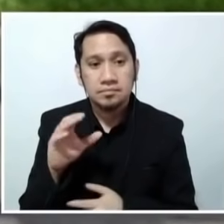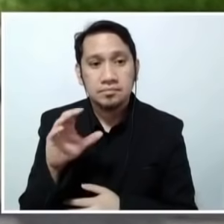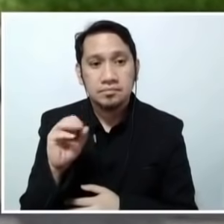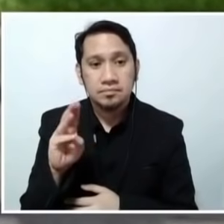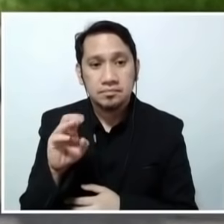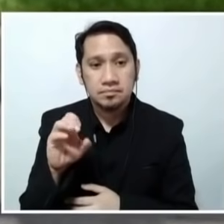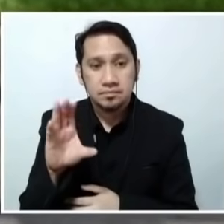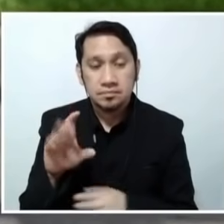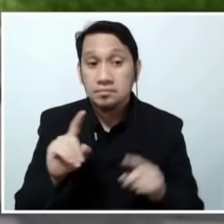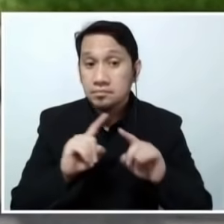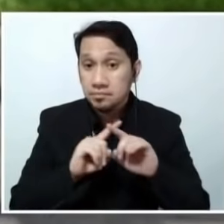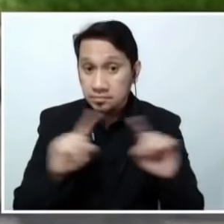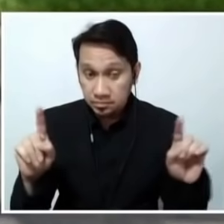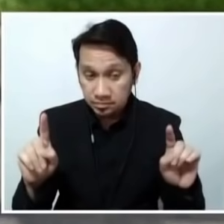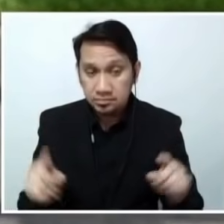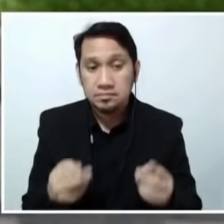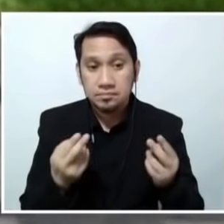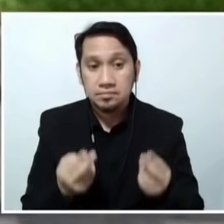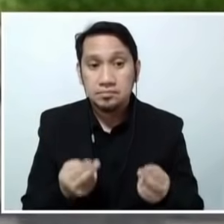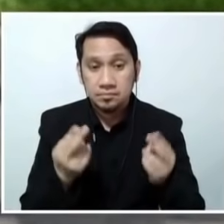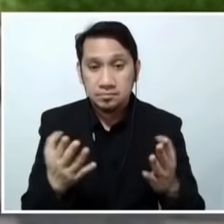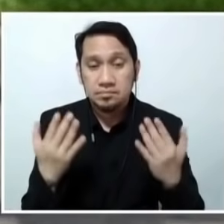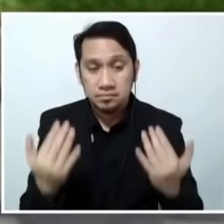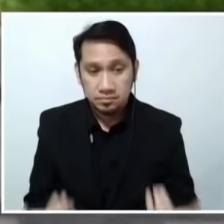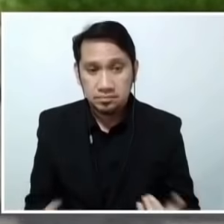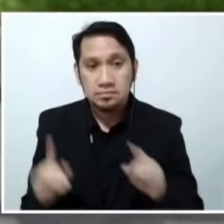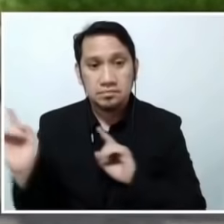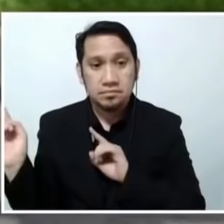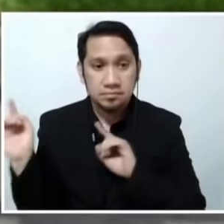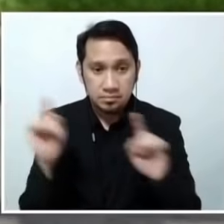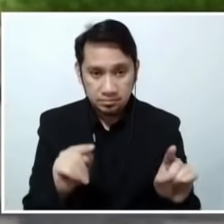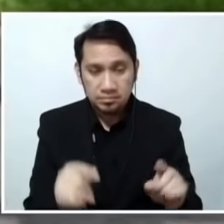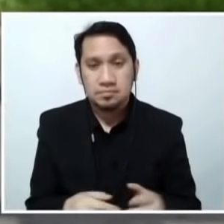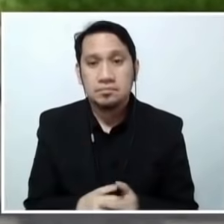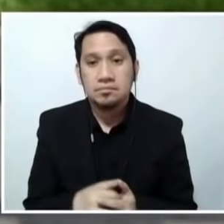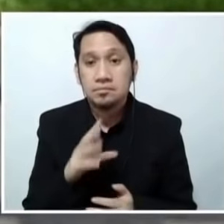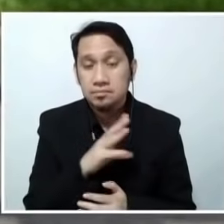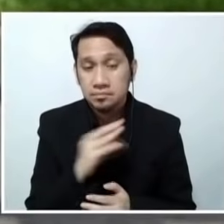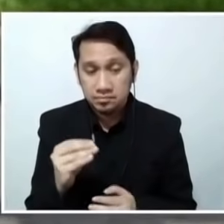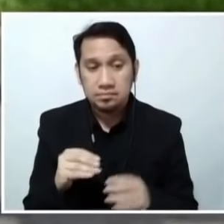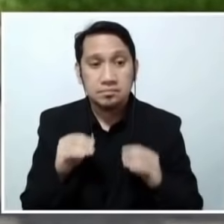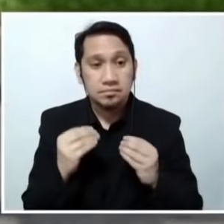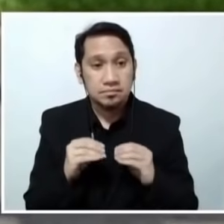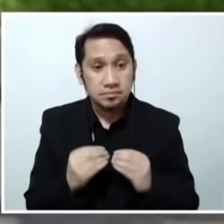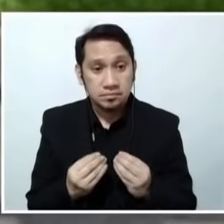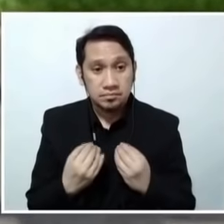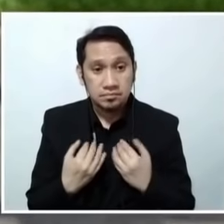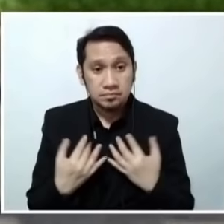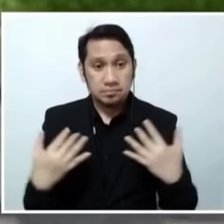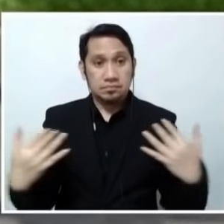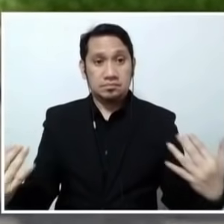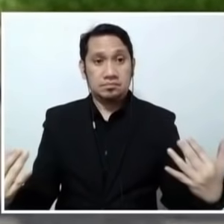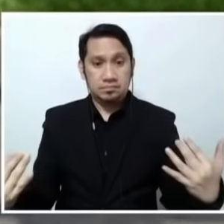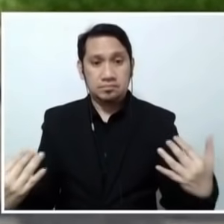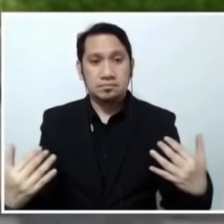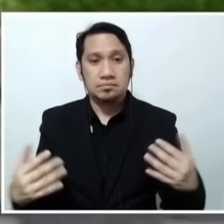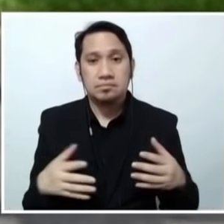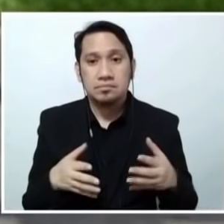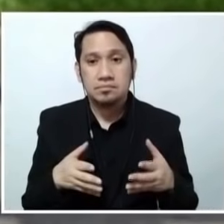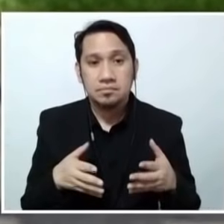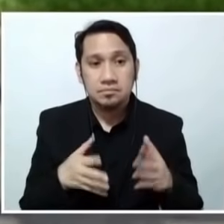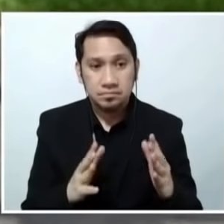Pero mga kandidato lamang ang pisikal na dadalo at virtual audience lamang ang paghihintulutan.